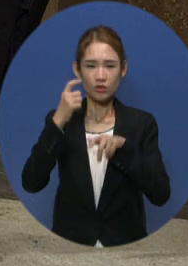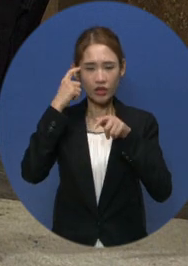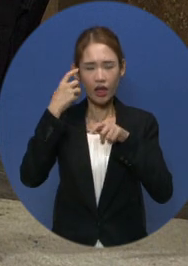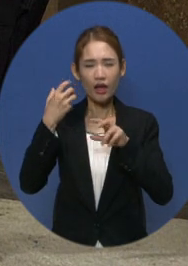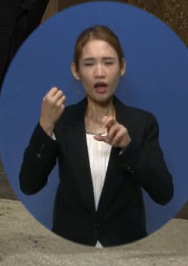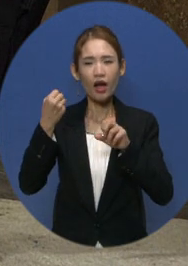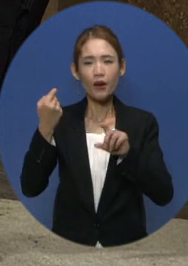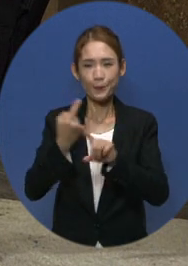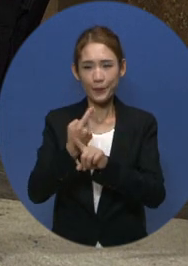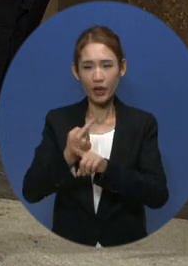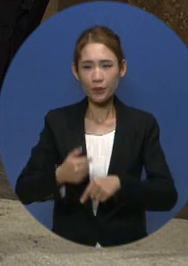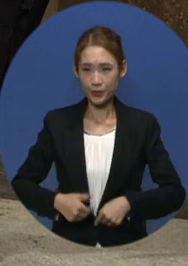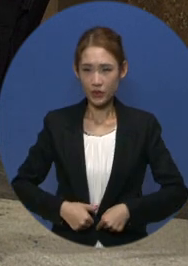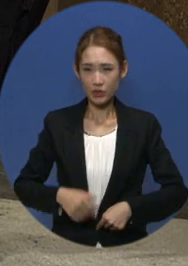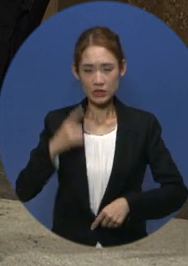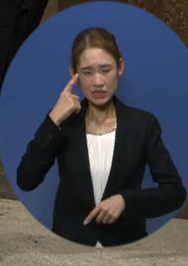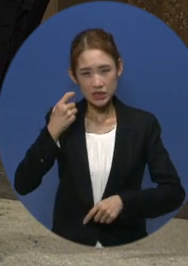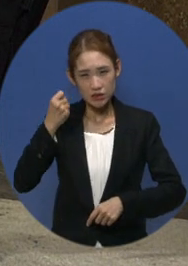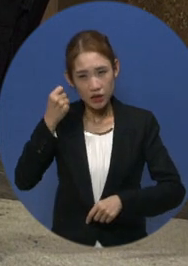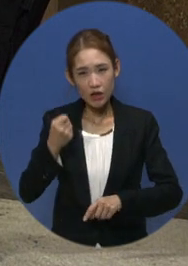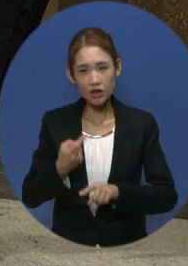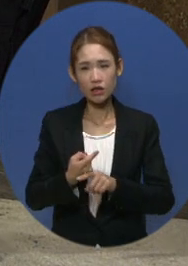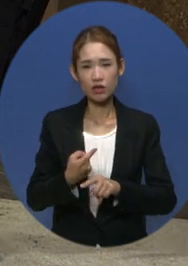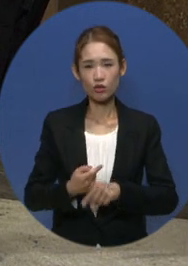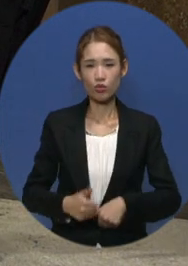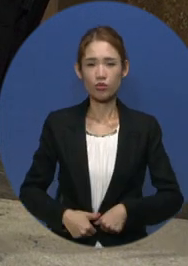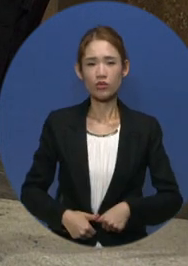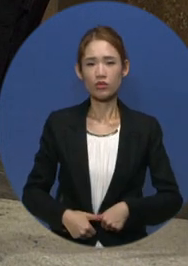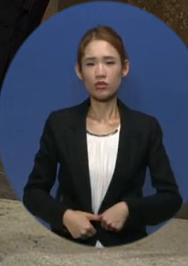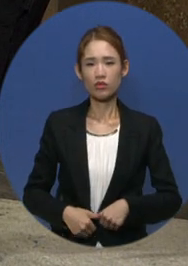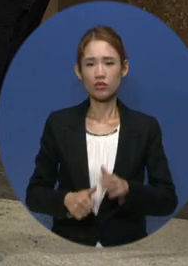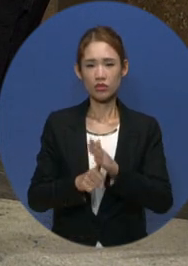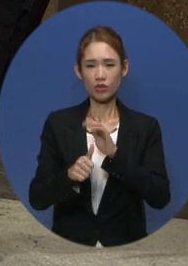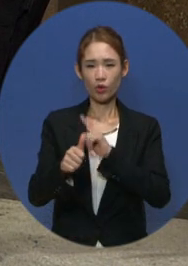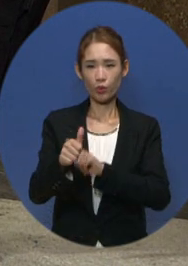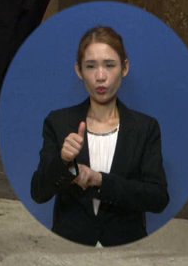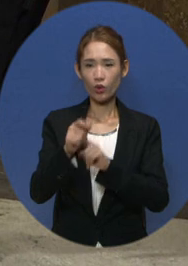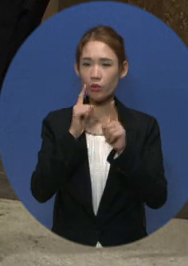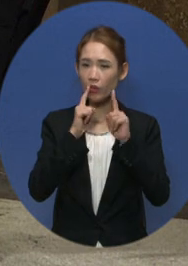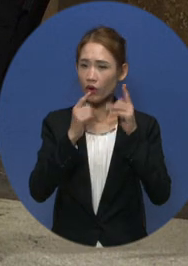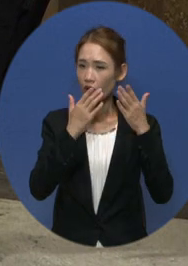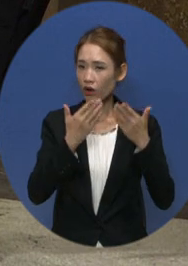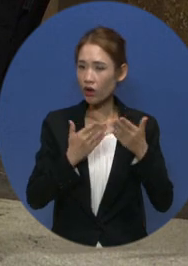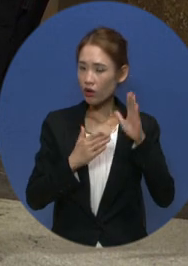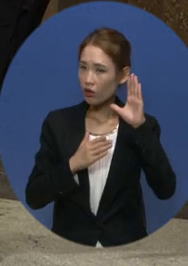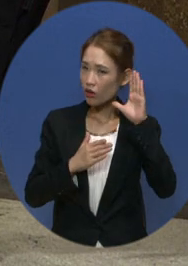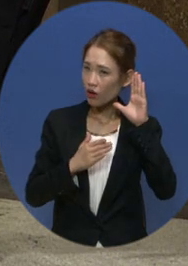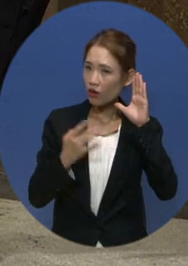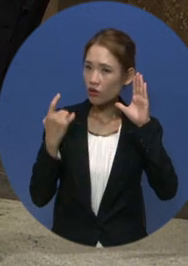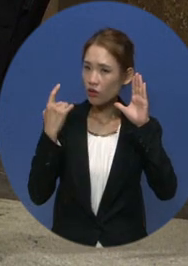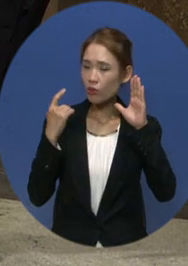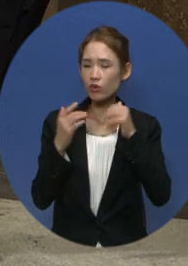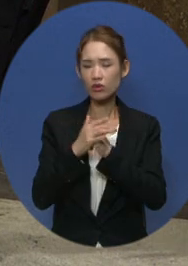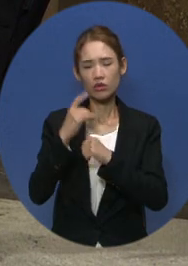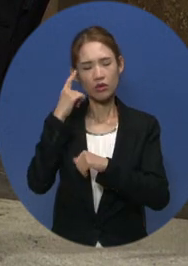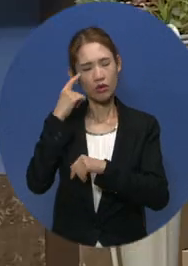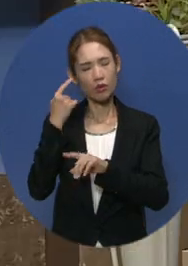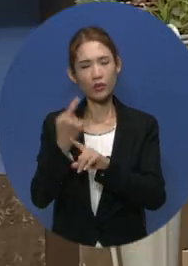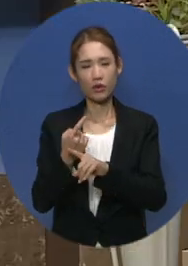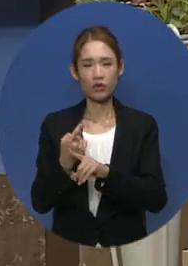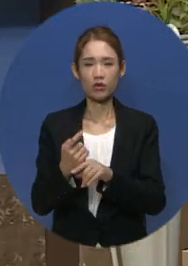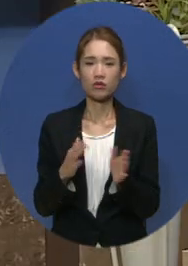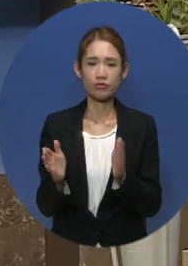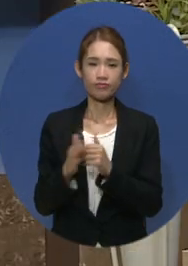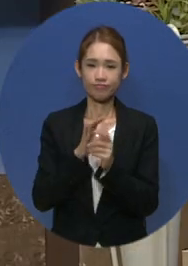그 인식 개선이 필요해요. 저도 인식을 하지 못했었는데 예, 예, 그렇습니다. 또 대표님의 예. 말씀을 듣고 저도 인식이 또 많이 네, 네. 바뀌는 것 같은데요. 네, 네.